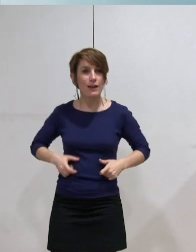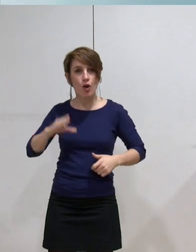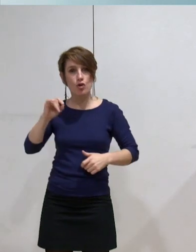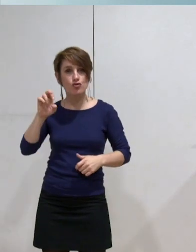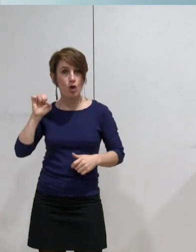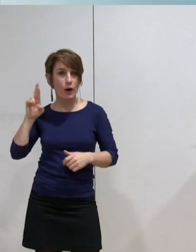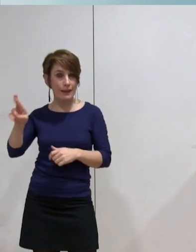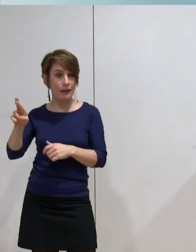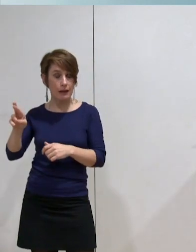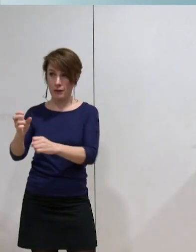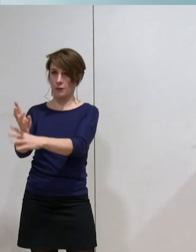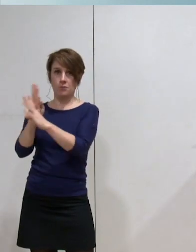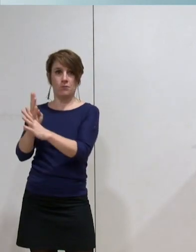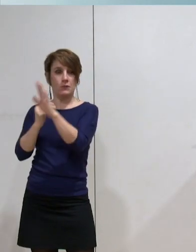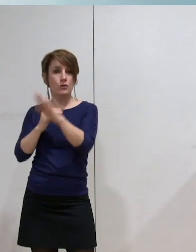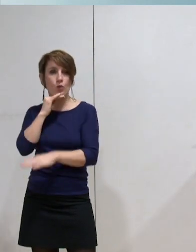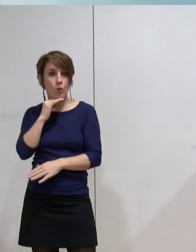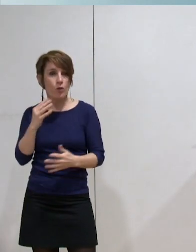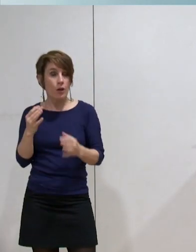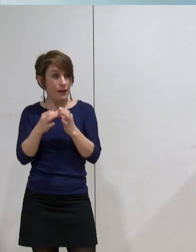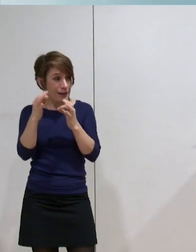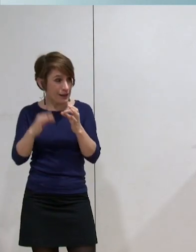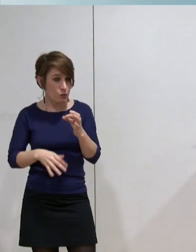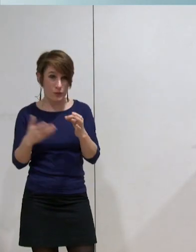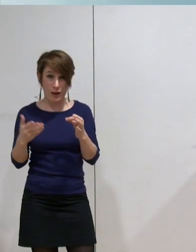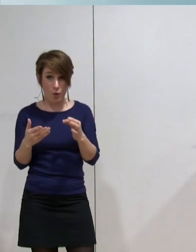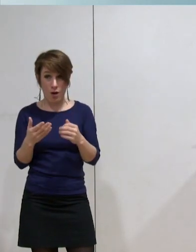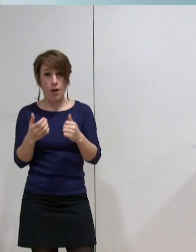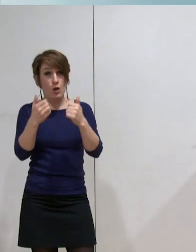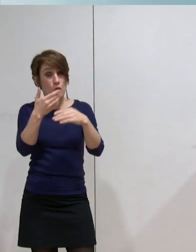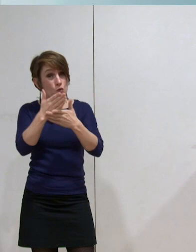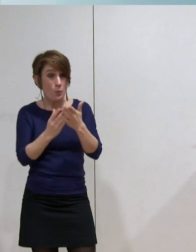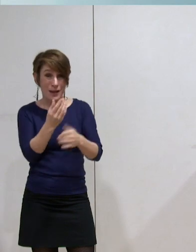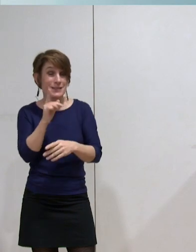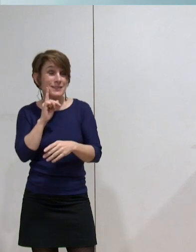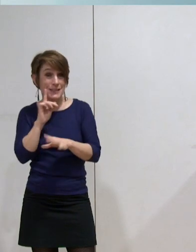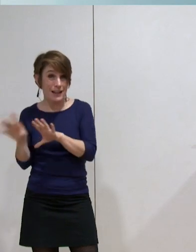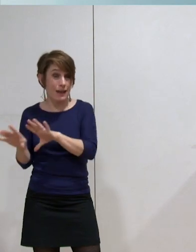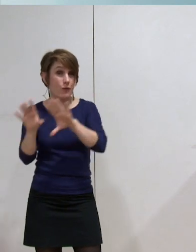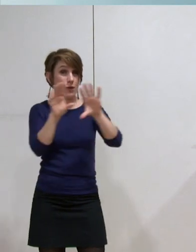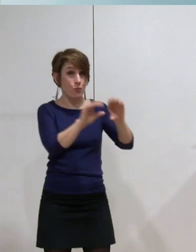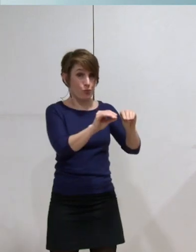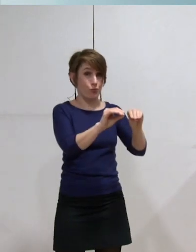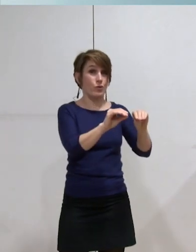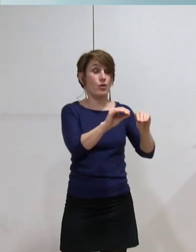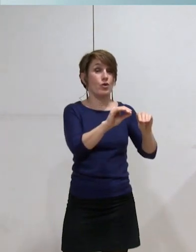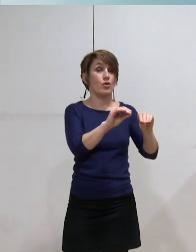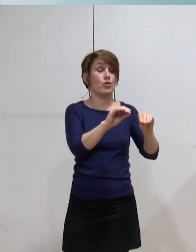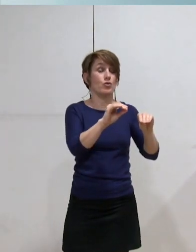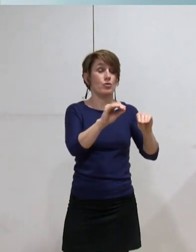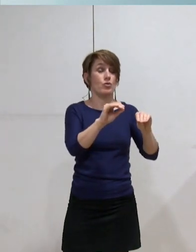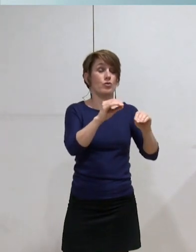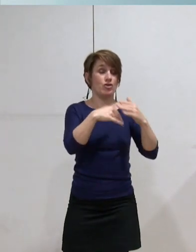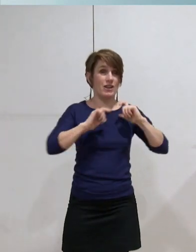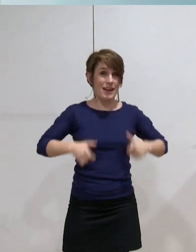périmètre cette modification a eu pour conséquence un transfert d'une partie des élèves de churiier vers l'école valler en effet en